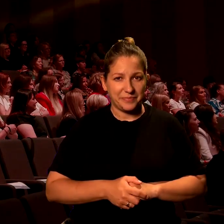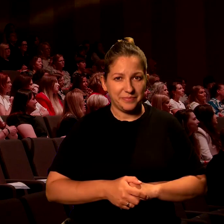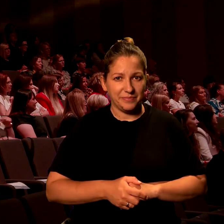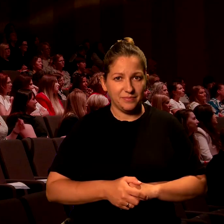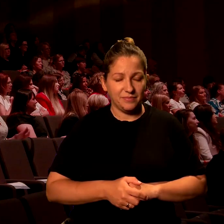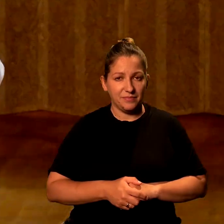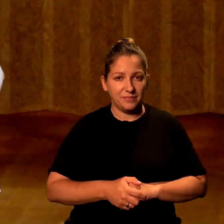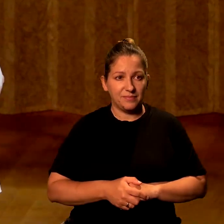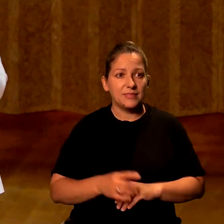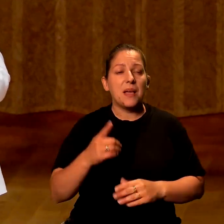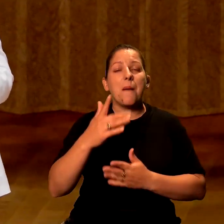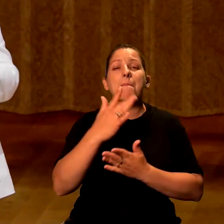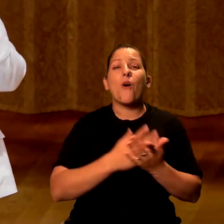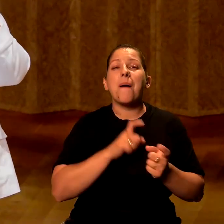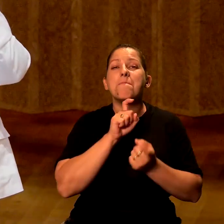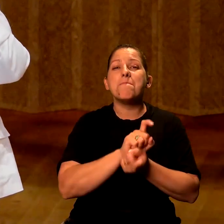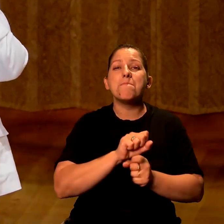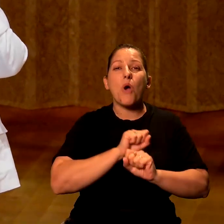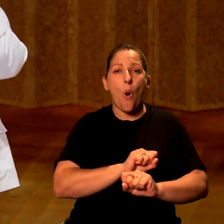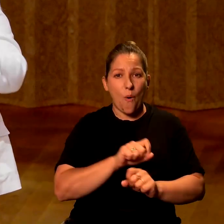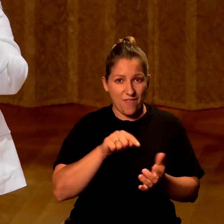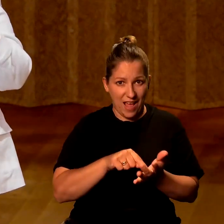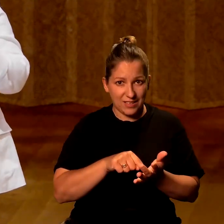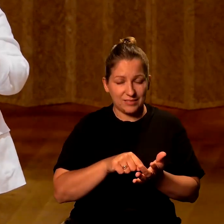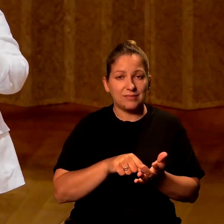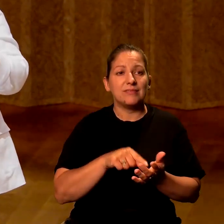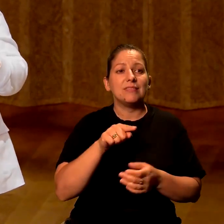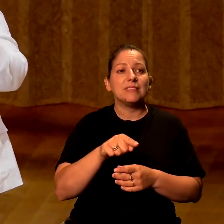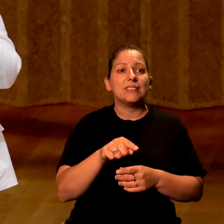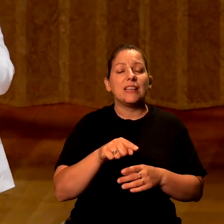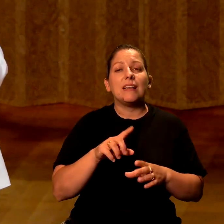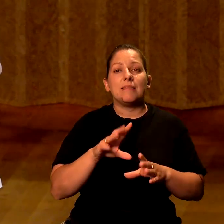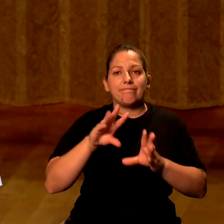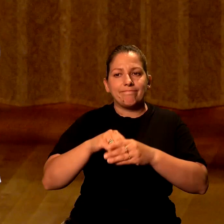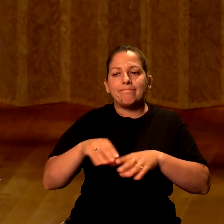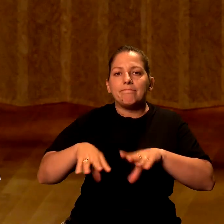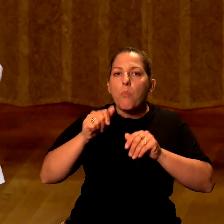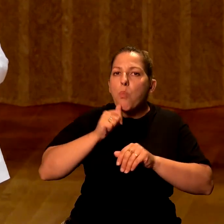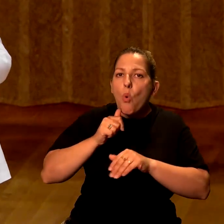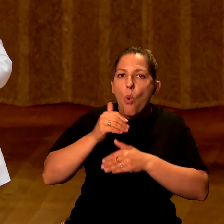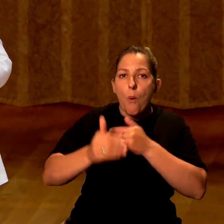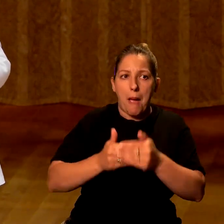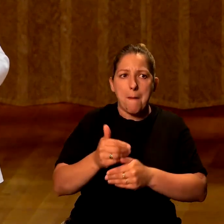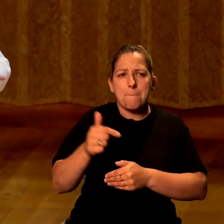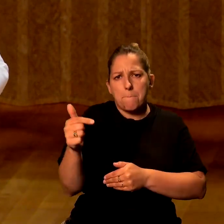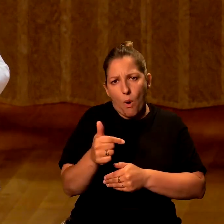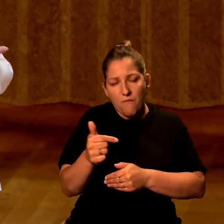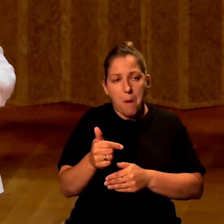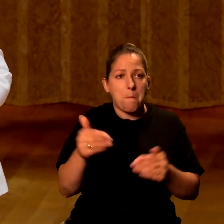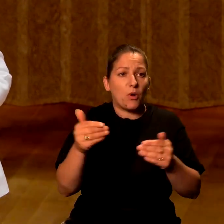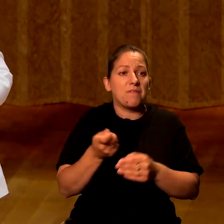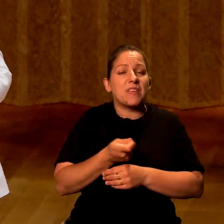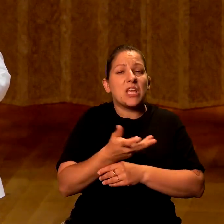oprócz tego program profilaktyczny trafił do pilotażu. To oznacza, że powinien być może w